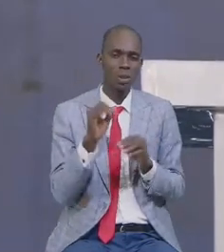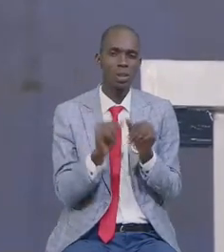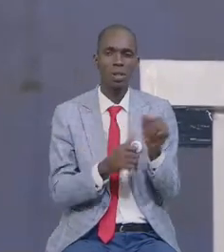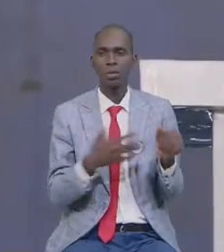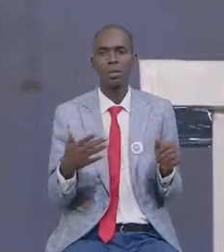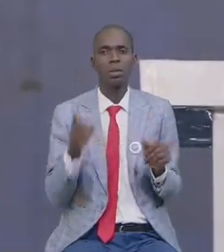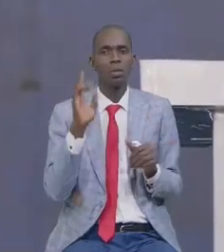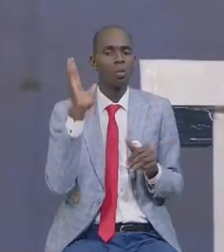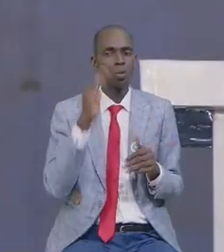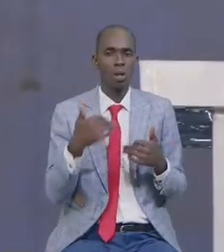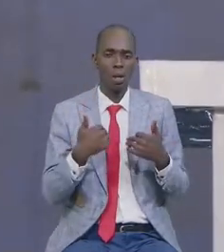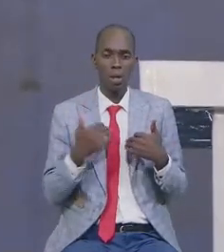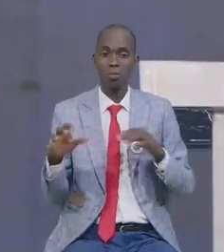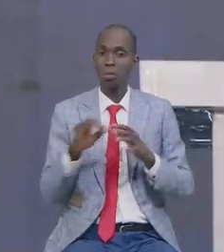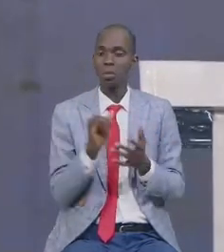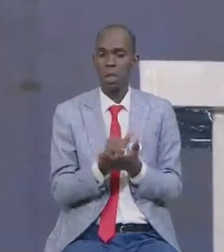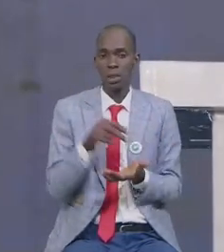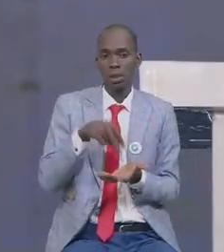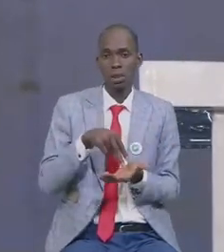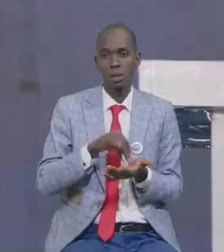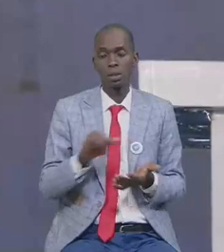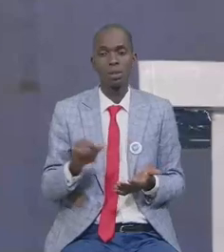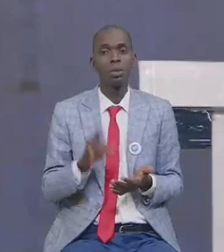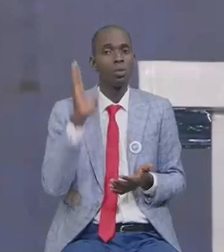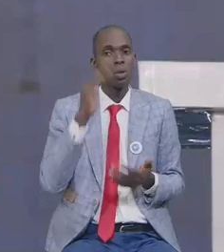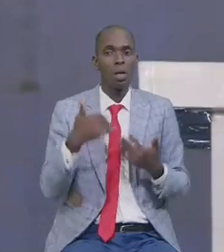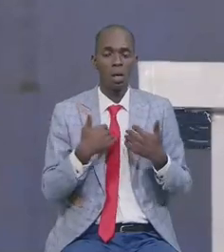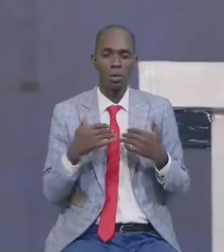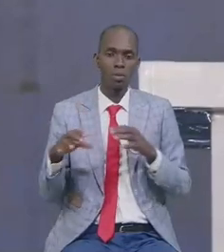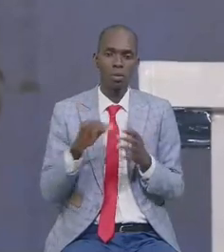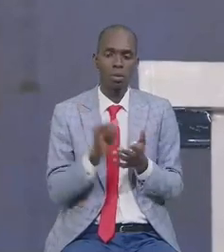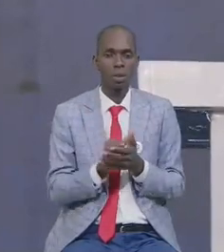Il pouvait le faire debout, il pouvait le faire assis,